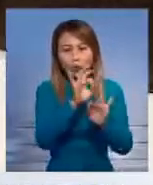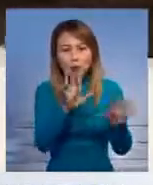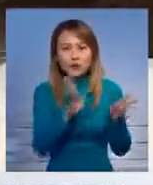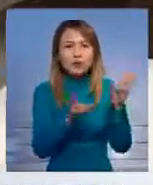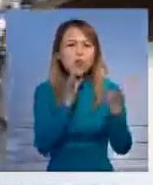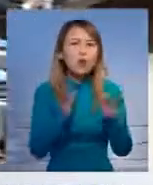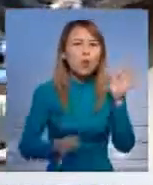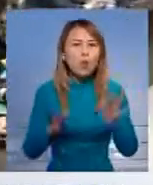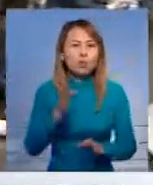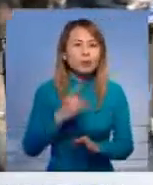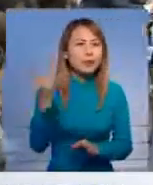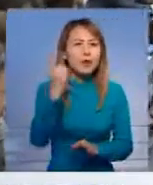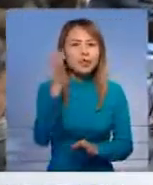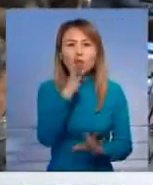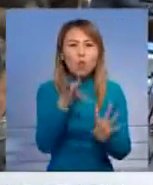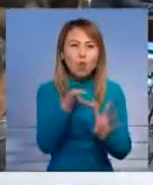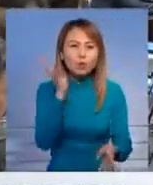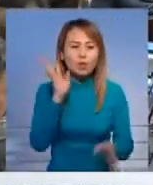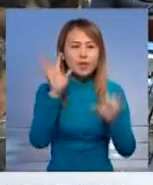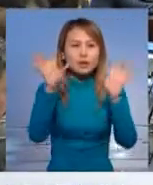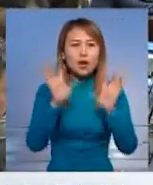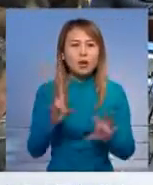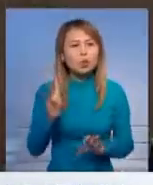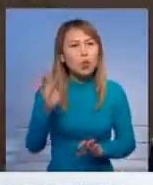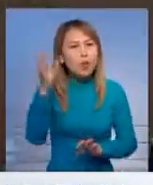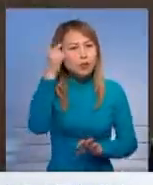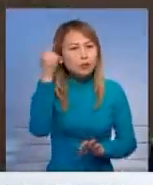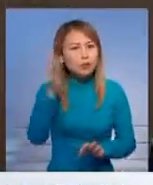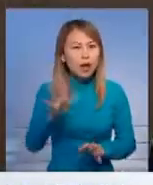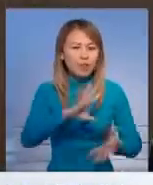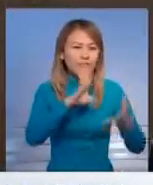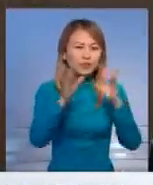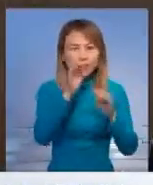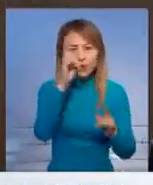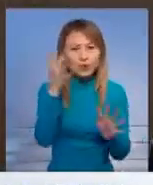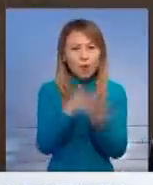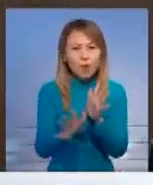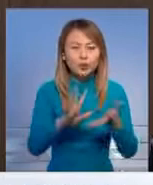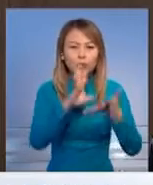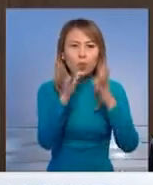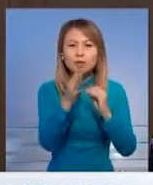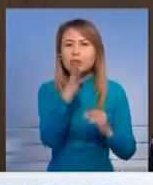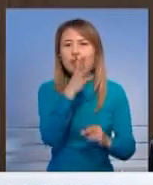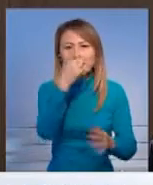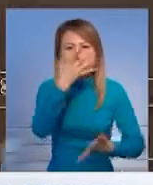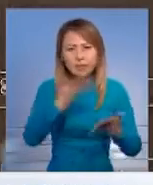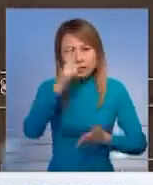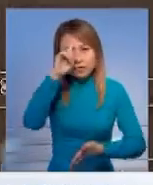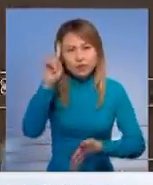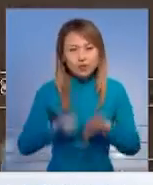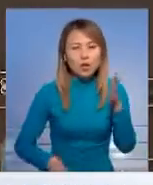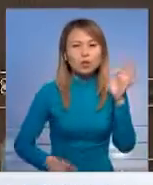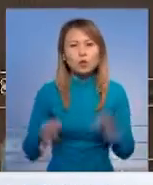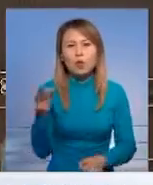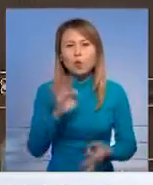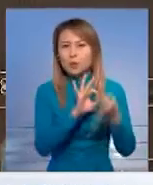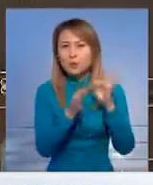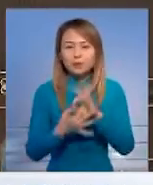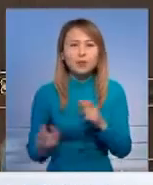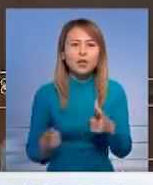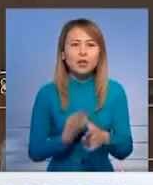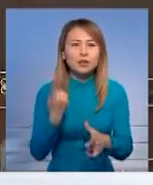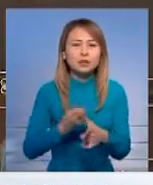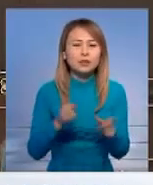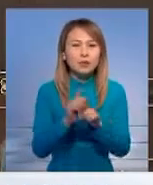сот қаулысы бірінші кезекте заңгерлік білімі жоқ азаматтарға түсініксіз. Шағымданушылардың уәжіне сенсек, сот актісінің мәтіні көлемді,